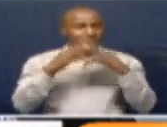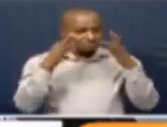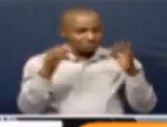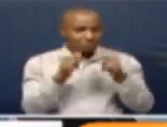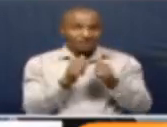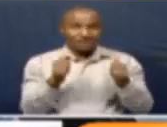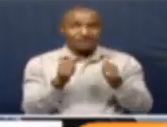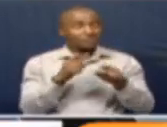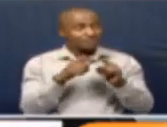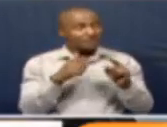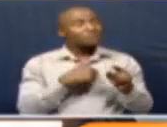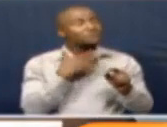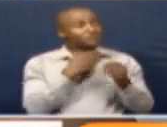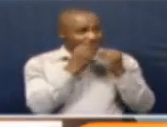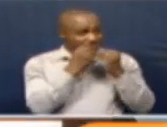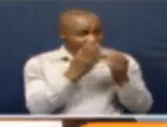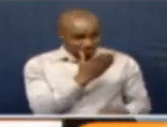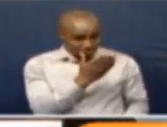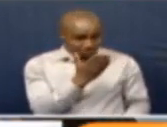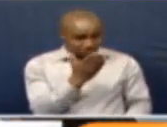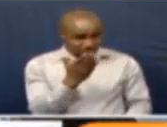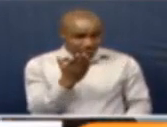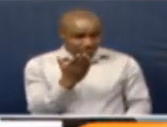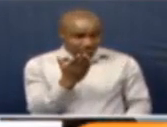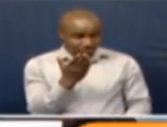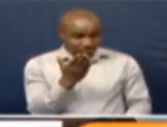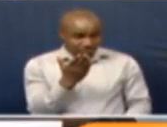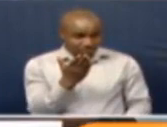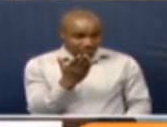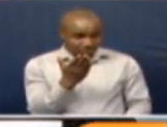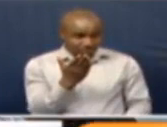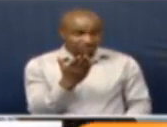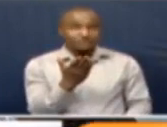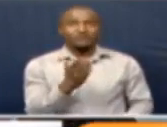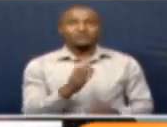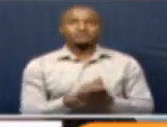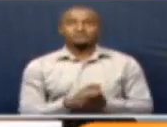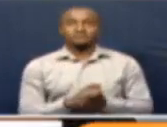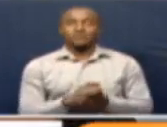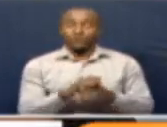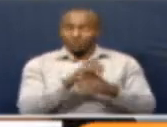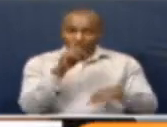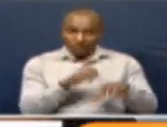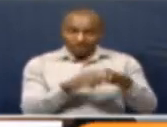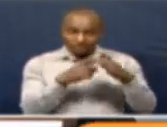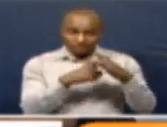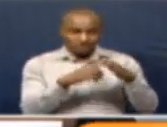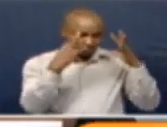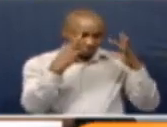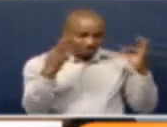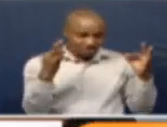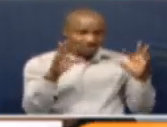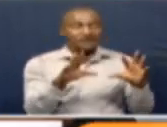Lakini acheni niwaambie tena maneno mengine ambayo yanachangia ili kwamba sasa wanaume wanataka viburi buri hivi. Tukianzia harusi, unakuta